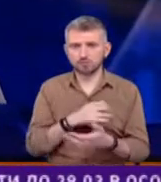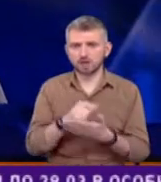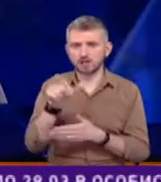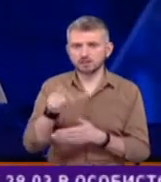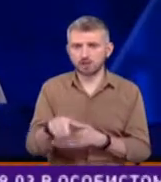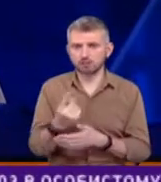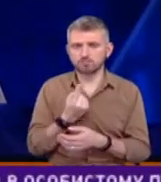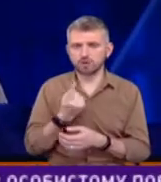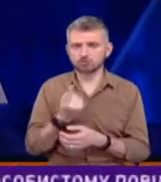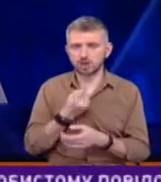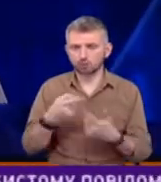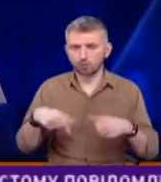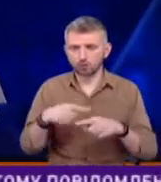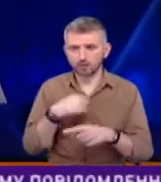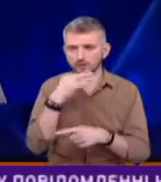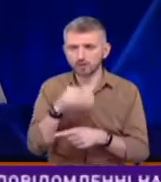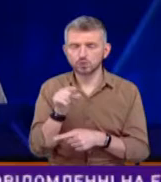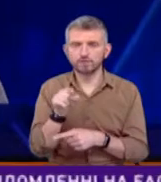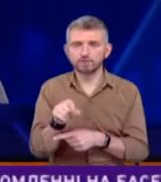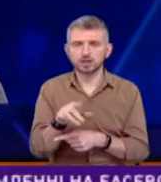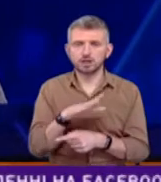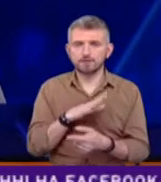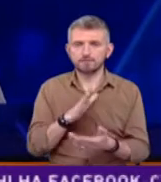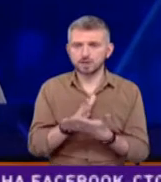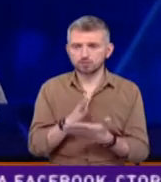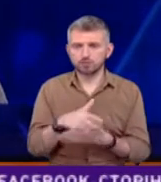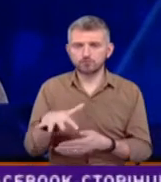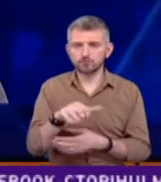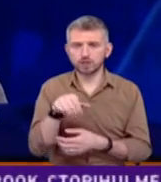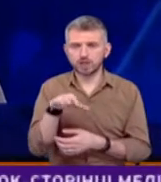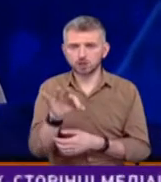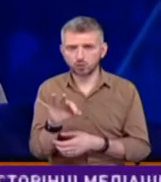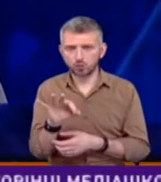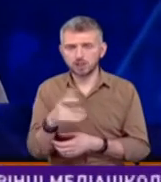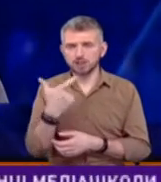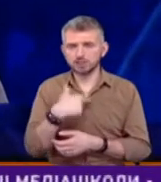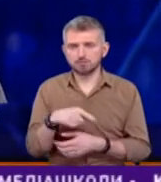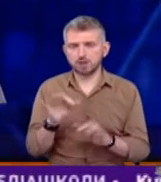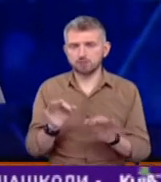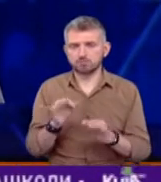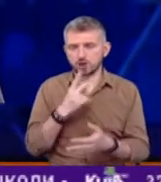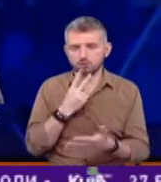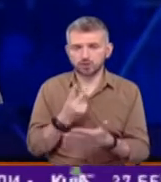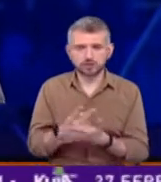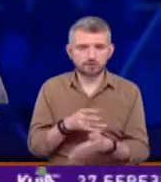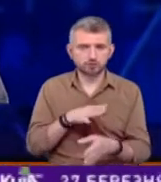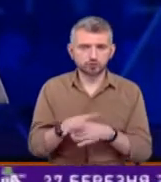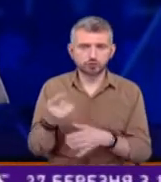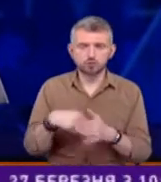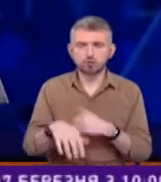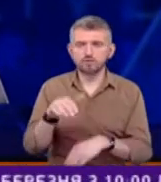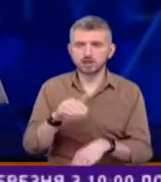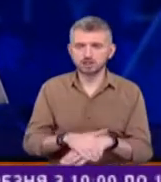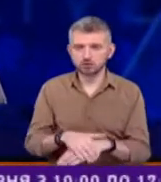кандидатом мажоритарного округу. Я вам скажу, що він перебував в зоні антитерористичної операції, себе там нормально проявив абсолютно. І тому